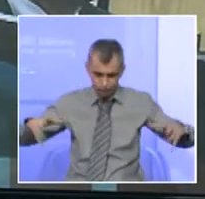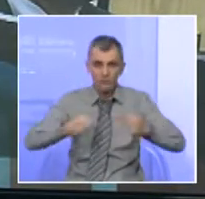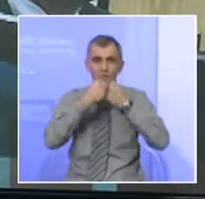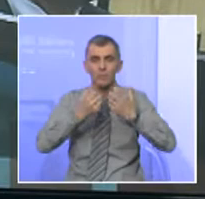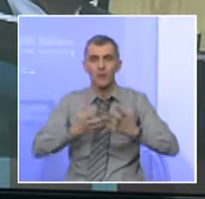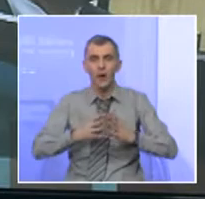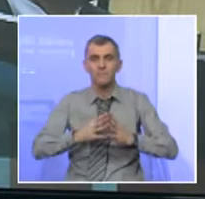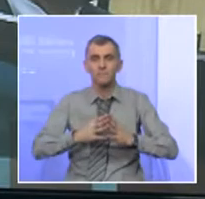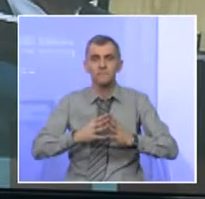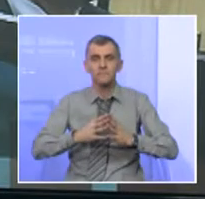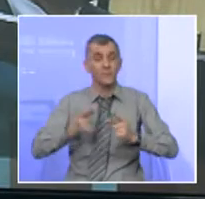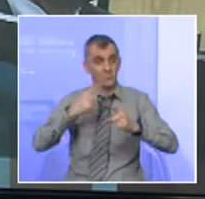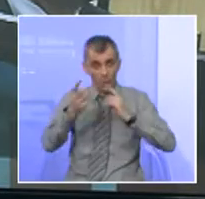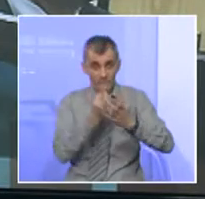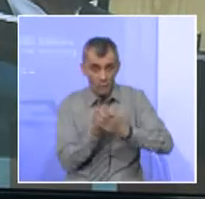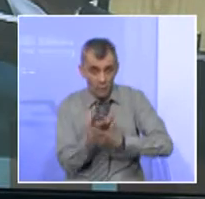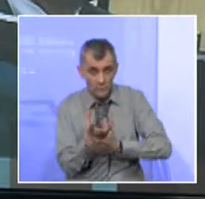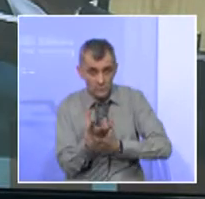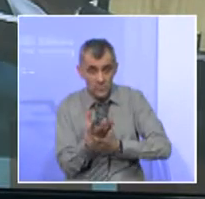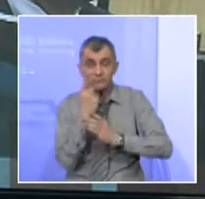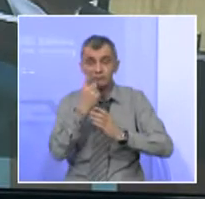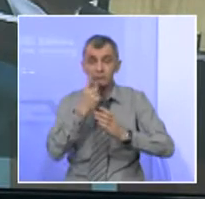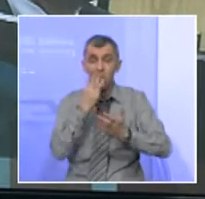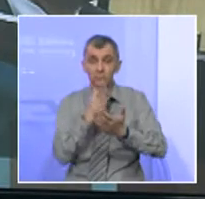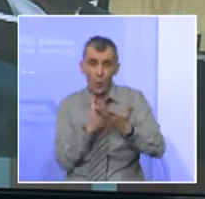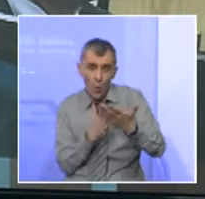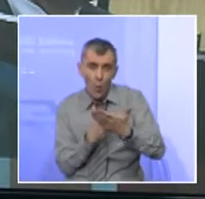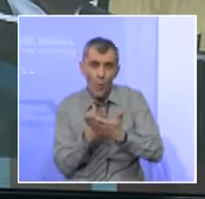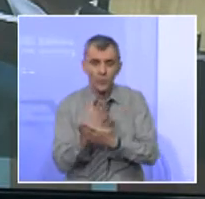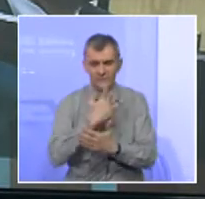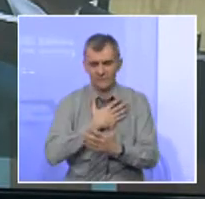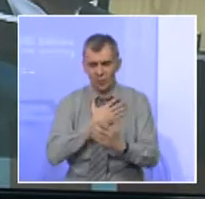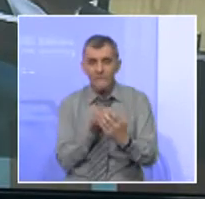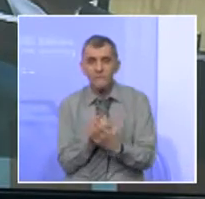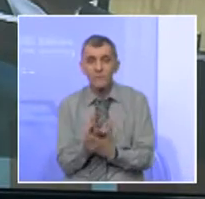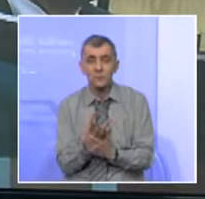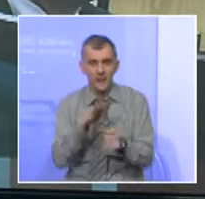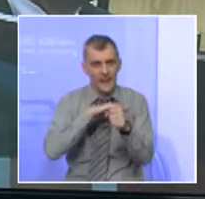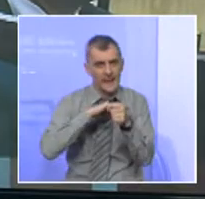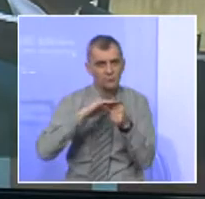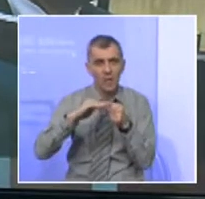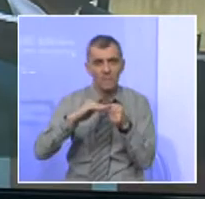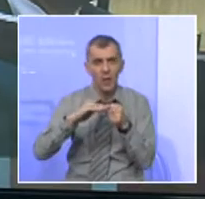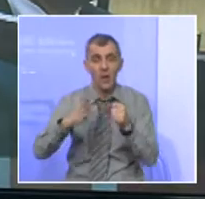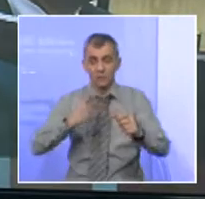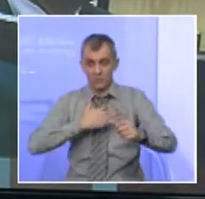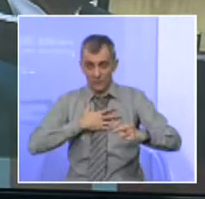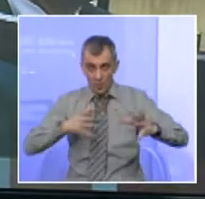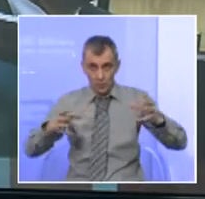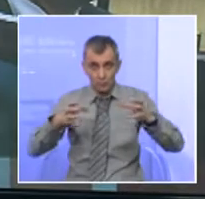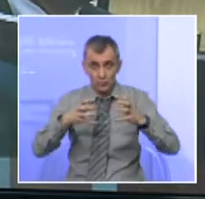formira da bi funkcionisala i da bi kroz svoju funkciju ispunjavala svoju